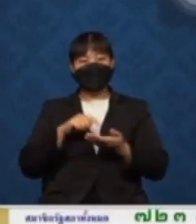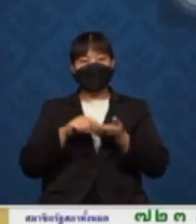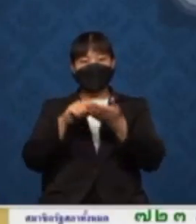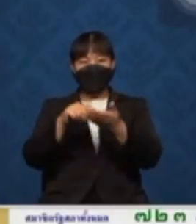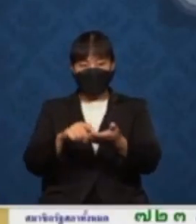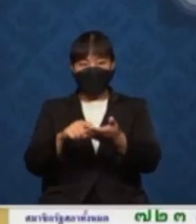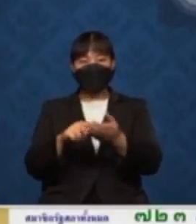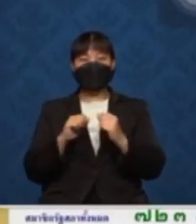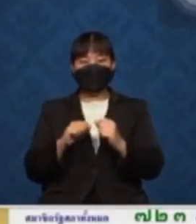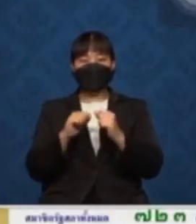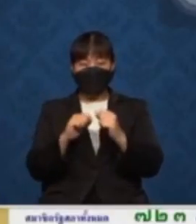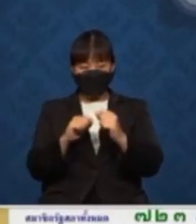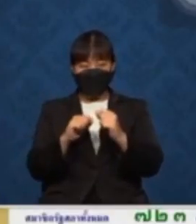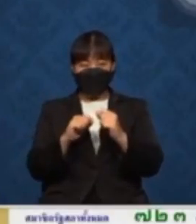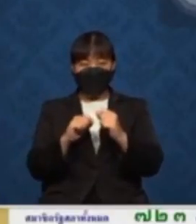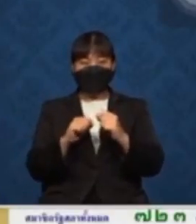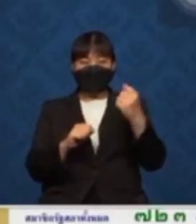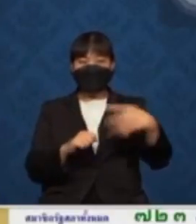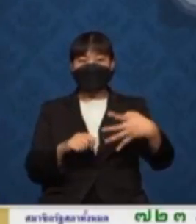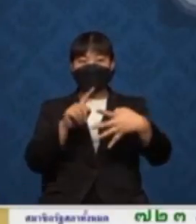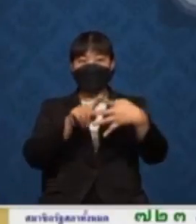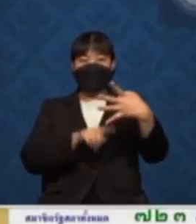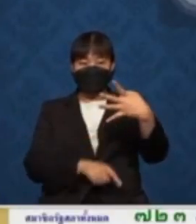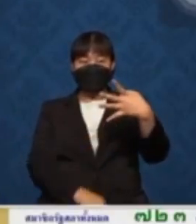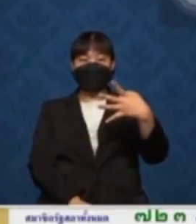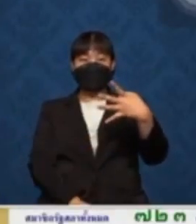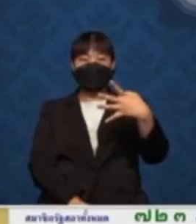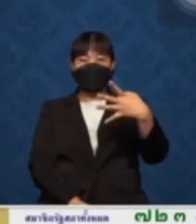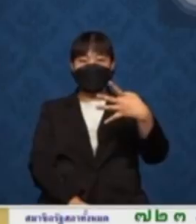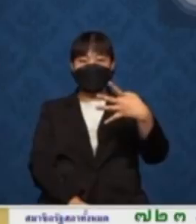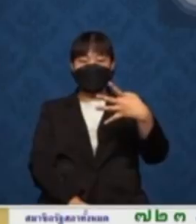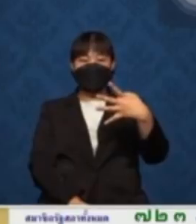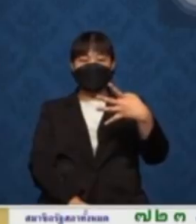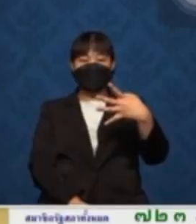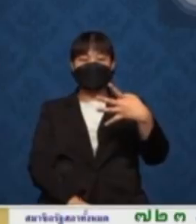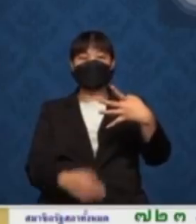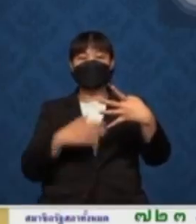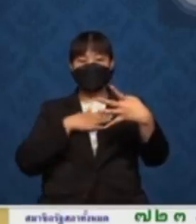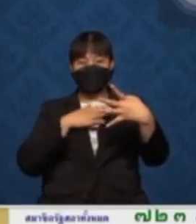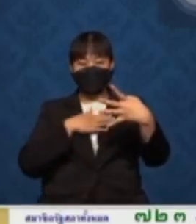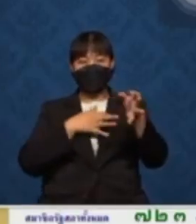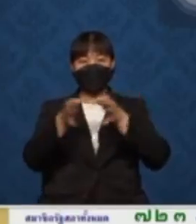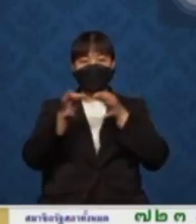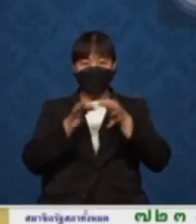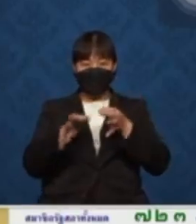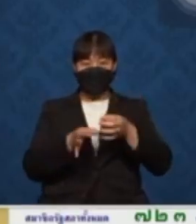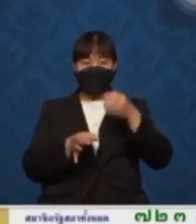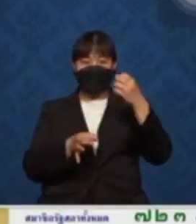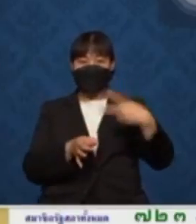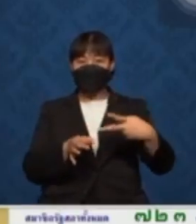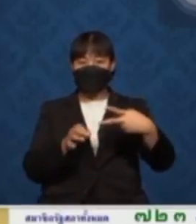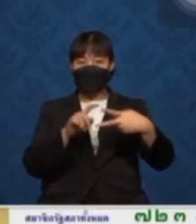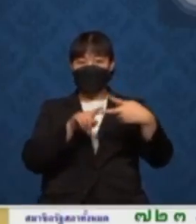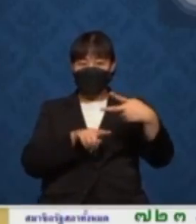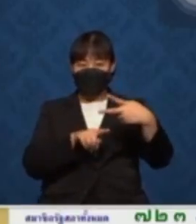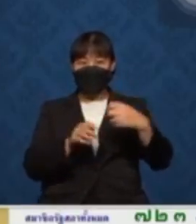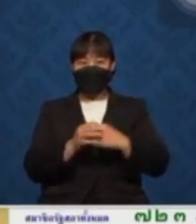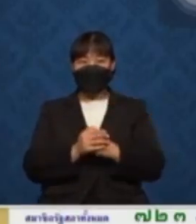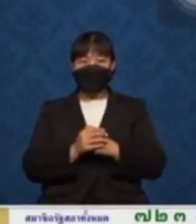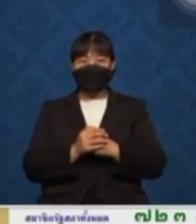พยายามจะปลดอาวุธ4อย่างที่ระบอบประยุทธ์ใช้ในการสืบทอดอำนาจโดยผมนั้นจะเป็นผู้ชี้แจงทั้งหมด2ข้อเสนอและอาจารย์ปิยบุต